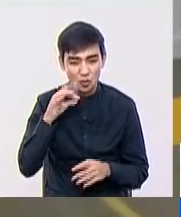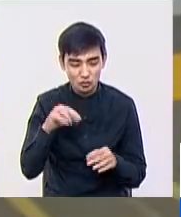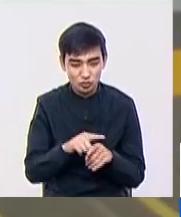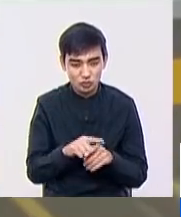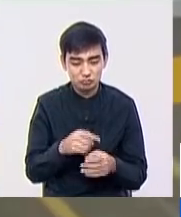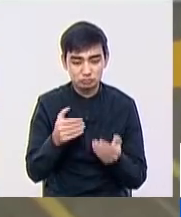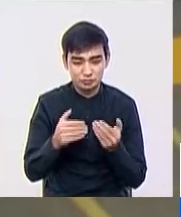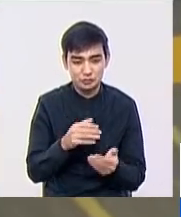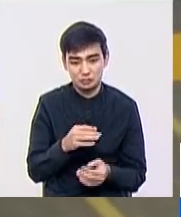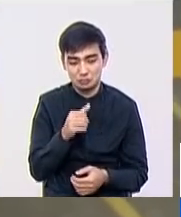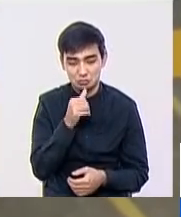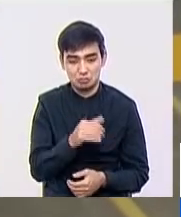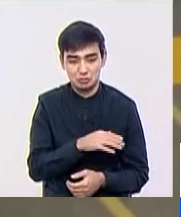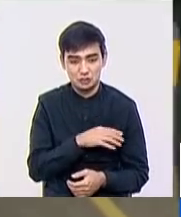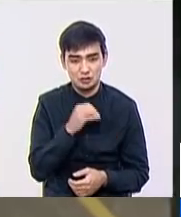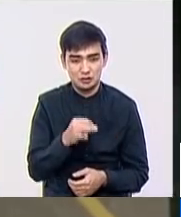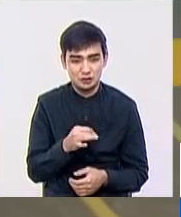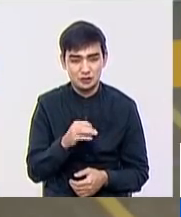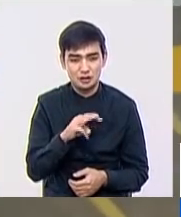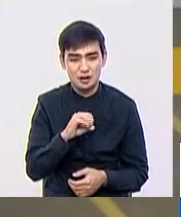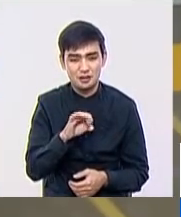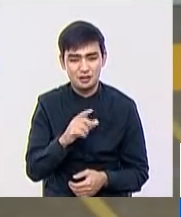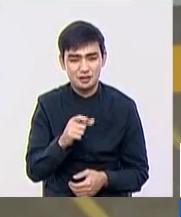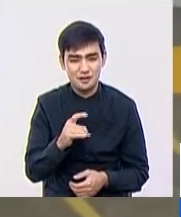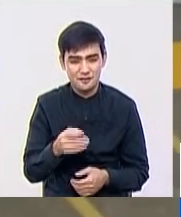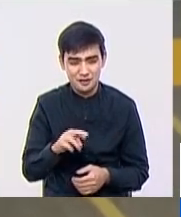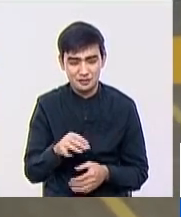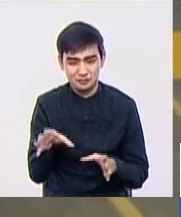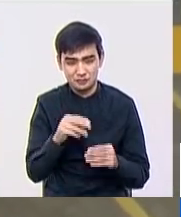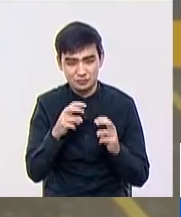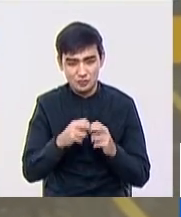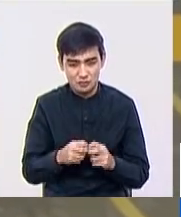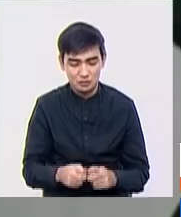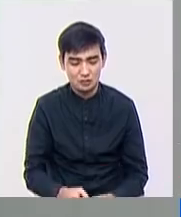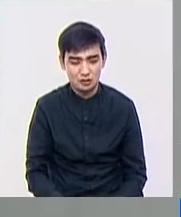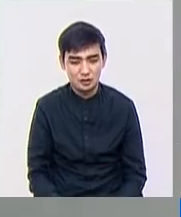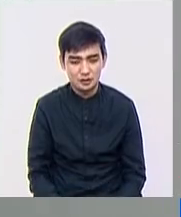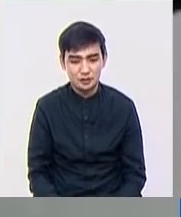өтеді. Сосын не өтеді? Полиграфия өтеді. Одан анау мынадан өтпейді.